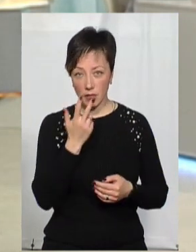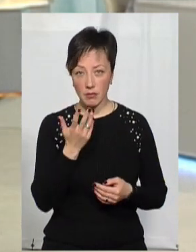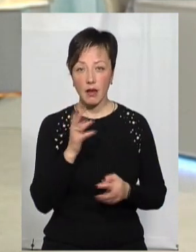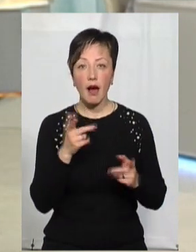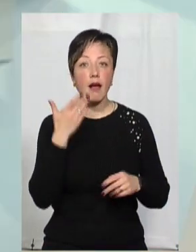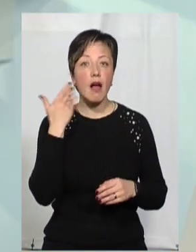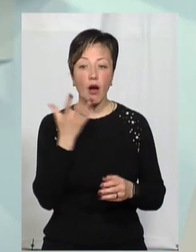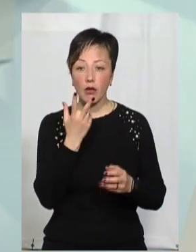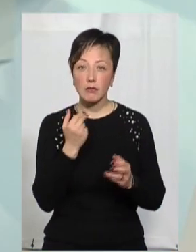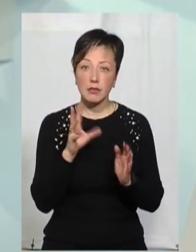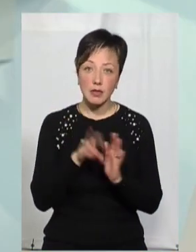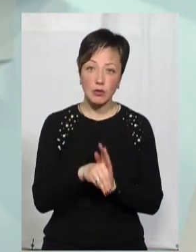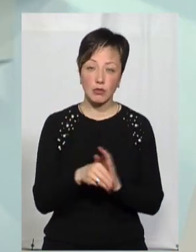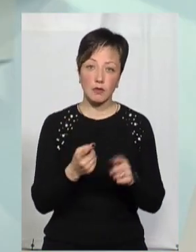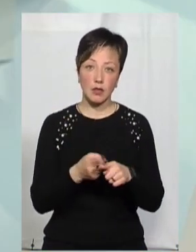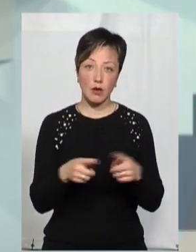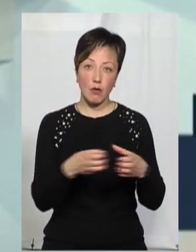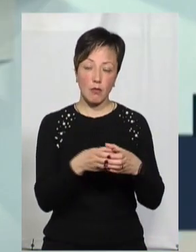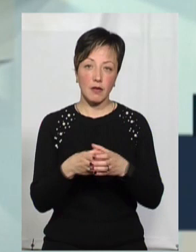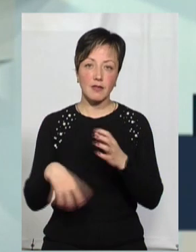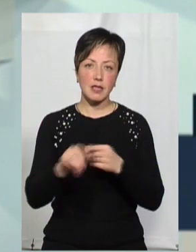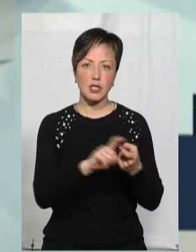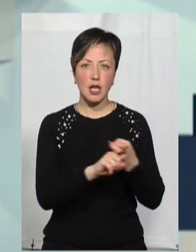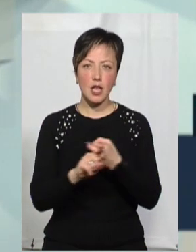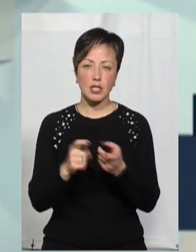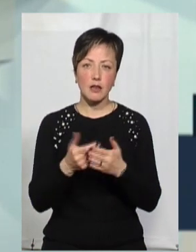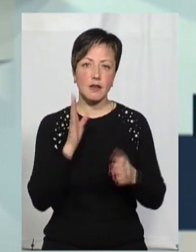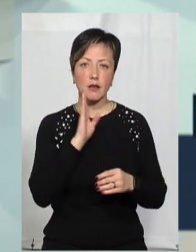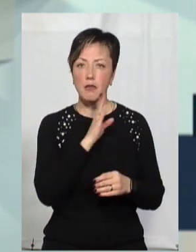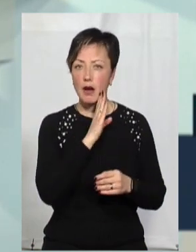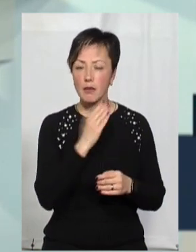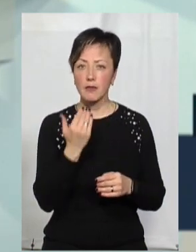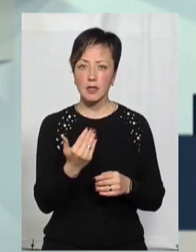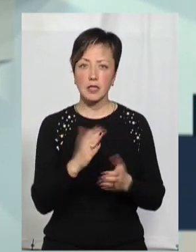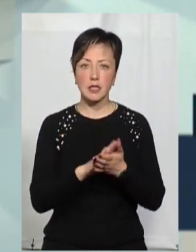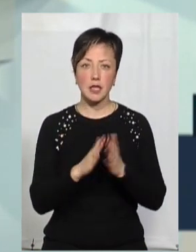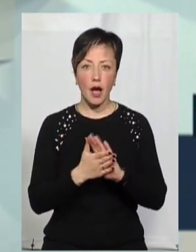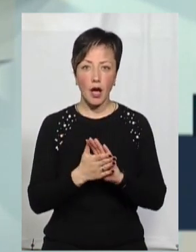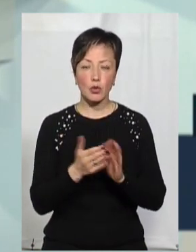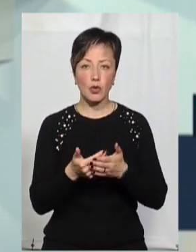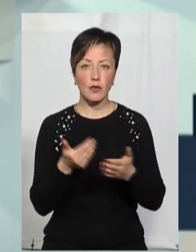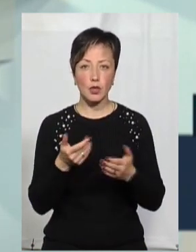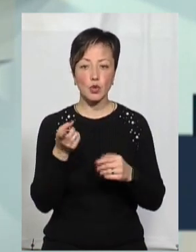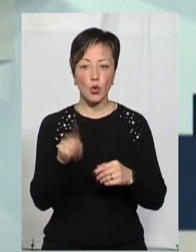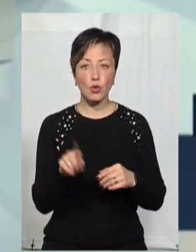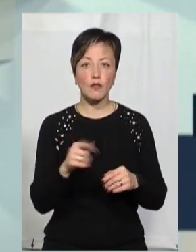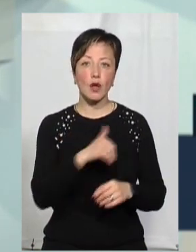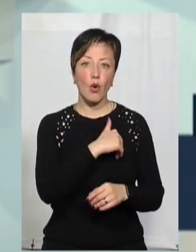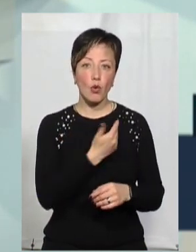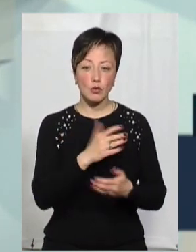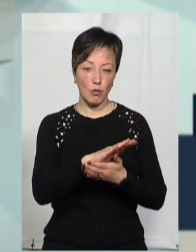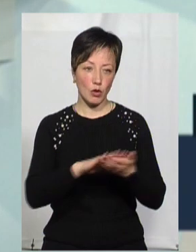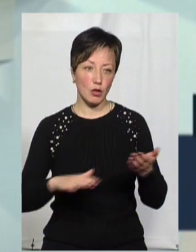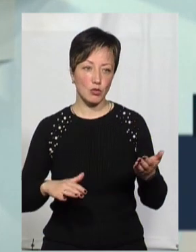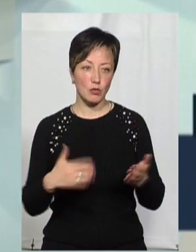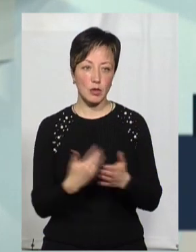вони потрапляють? Ви розумієте, все залежить від мами, від її стану і від того, що вона хоче в